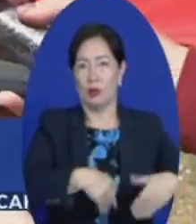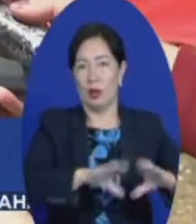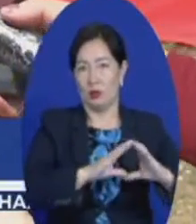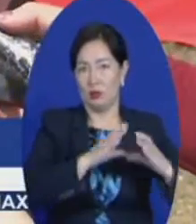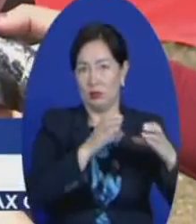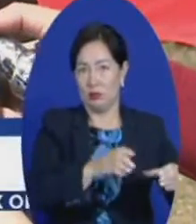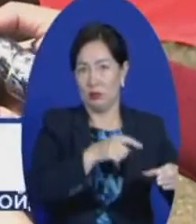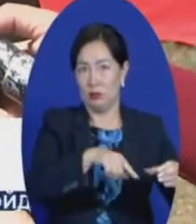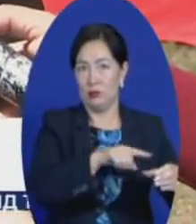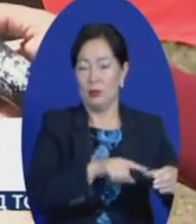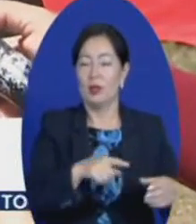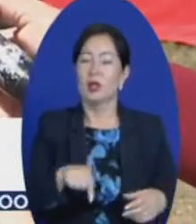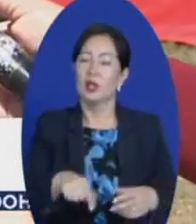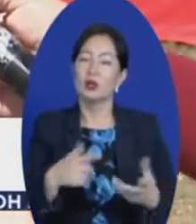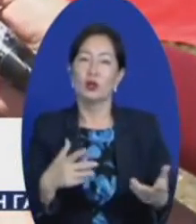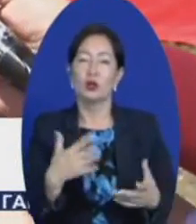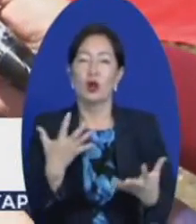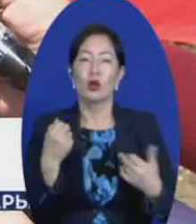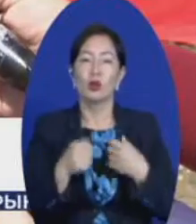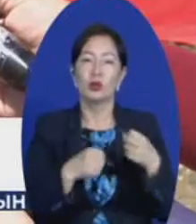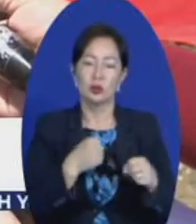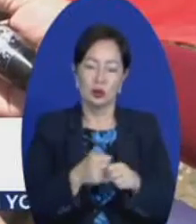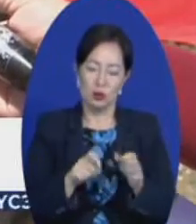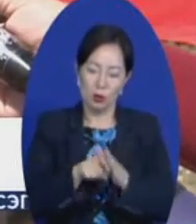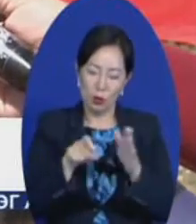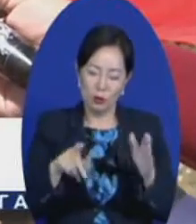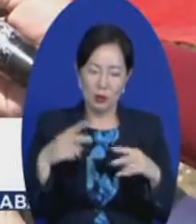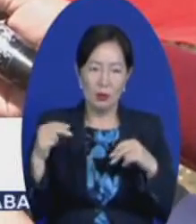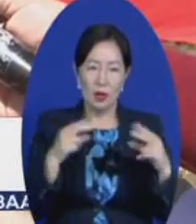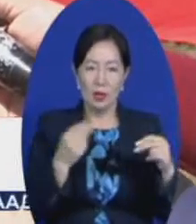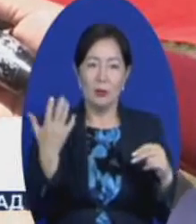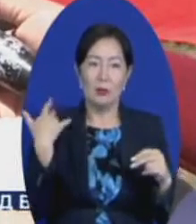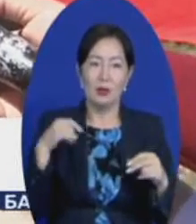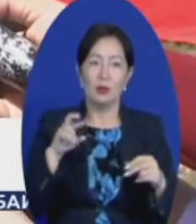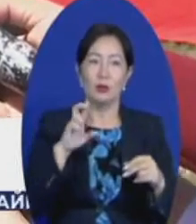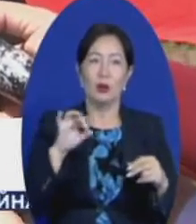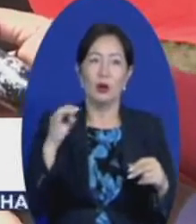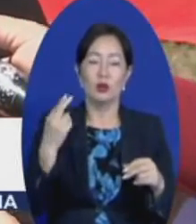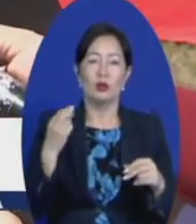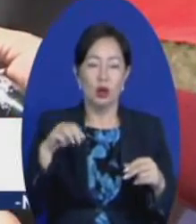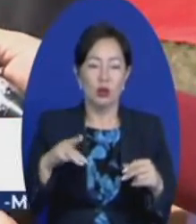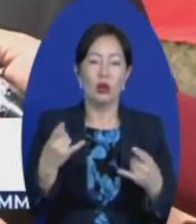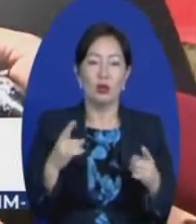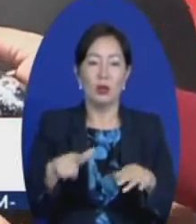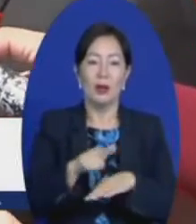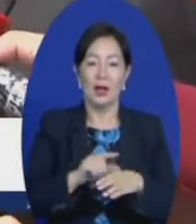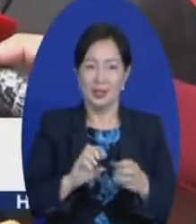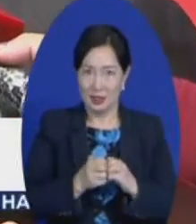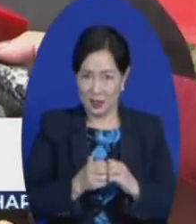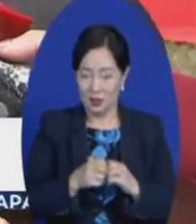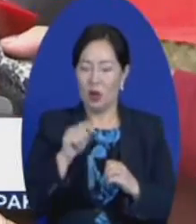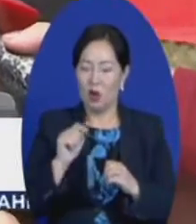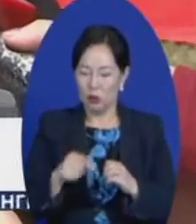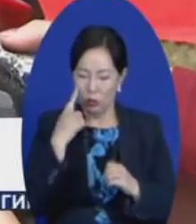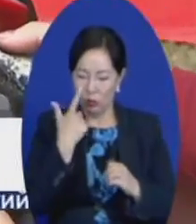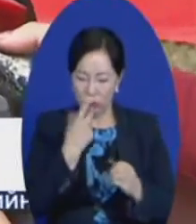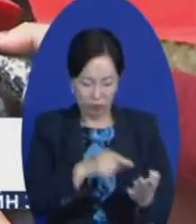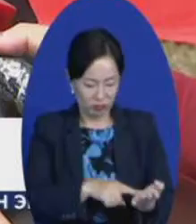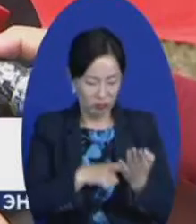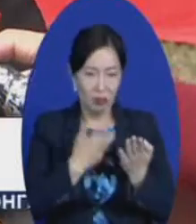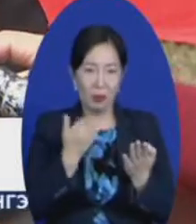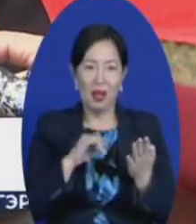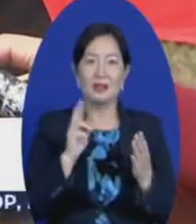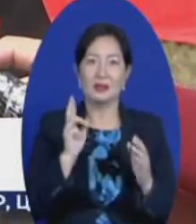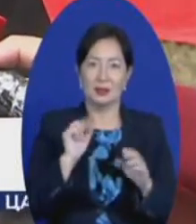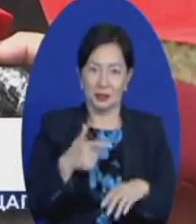болгож байна. За энэ ч бас олон жилийн туршид бас маргаантай байдаг бод тогтоомын гадуурд ч гэсэн хийтэн. Одоо бид нар илүү тийм прагматик байх цаг